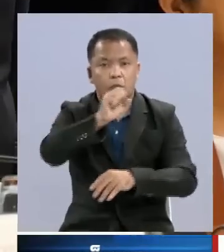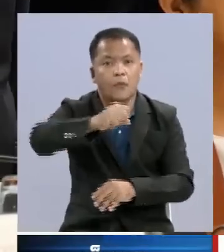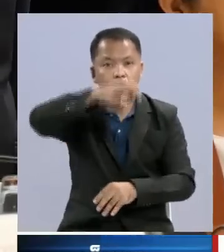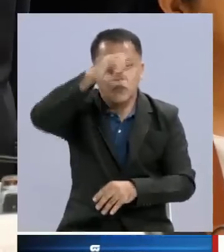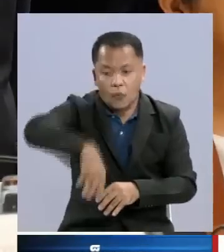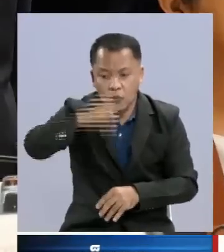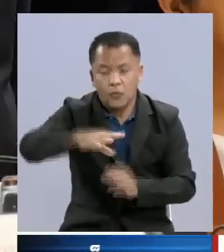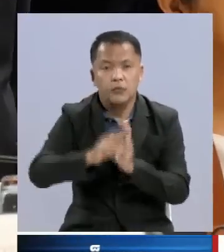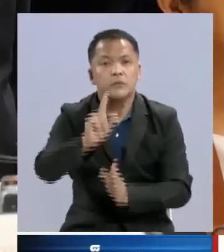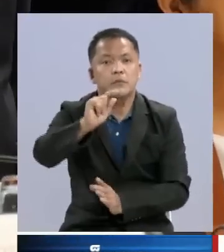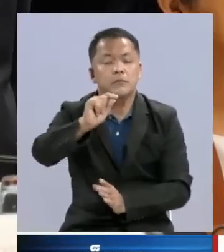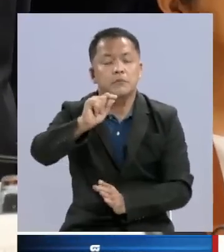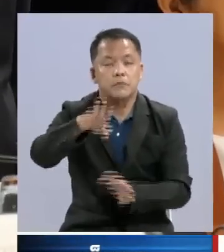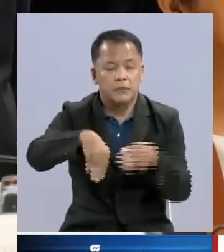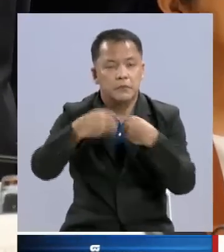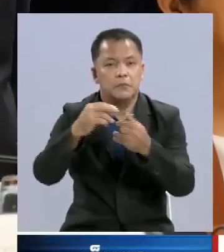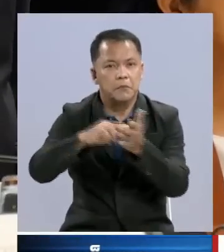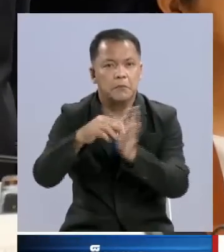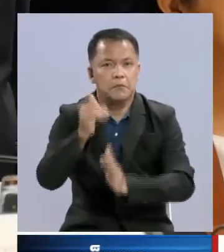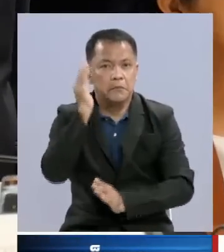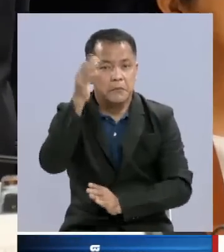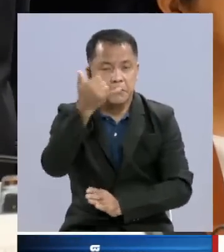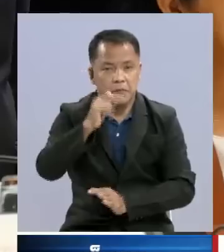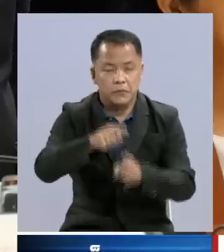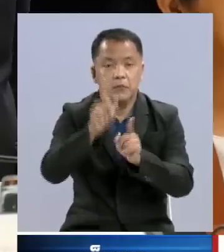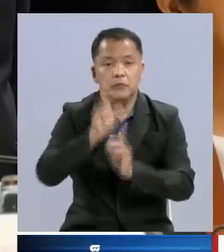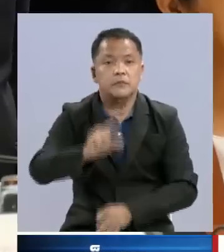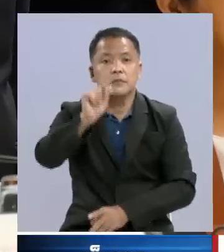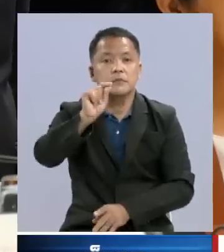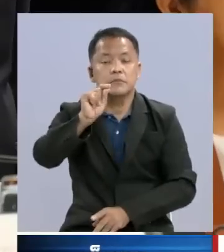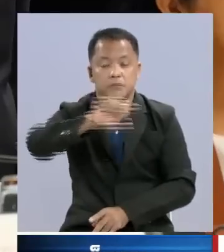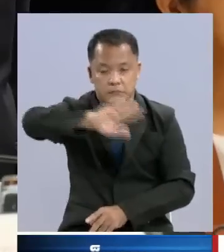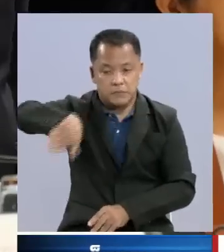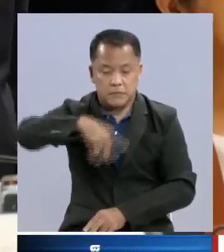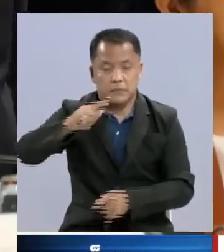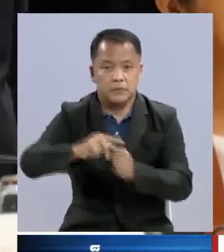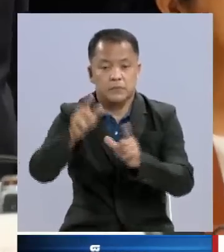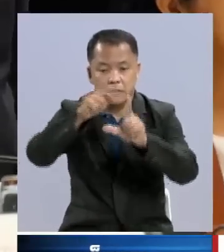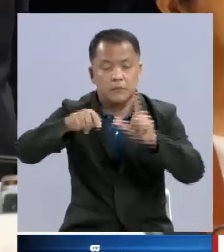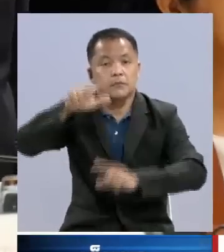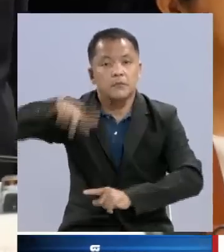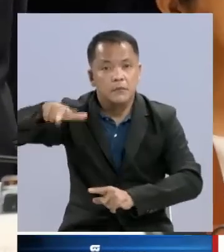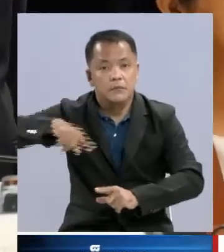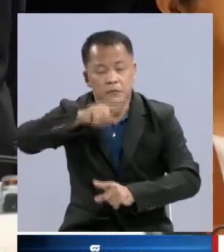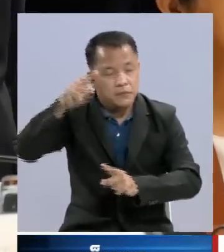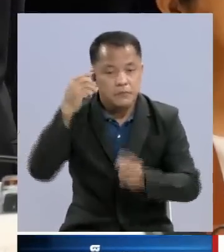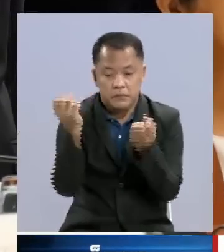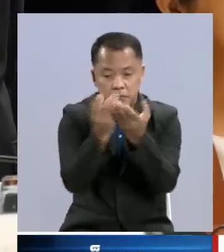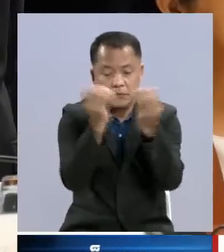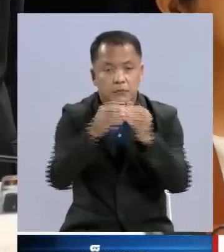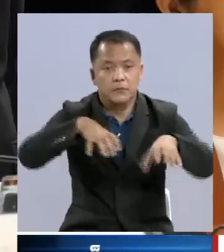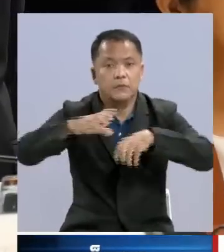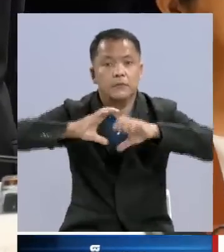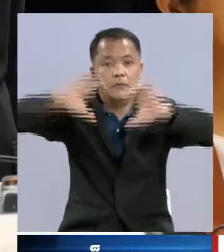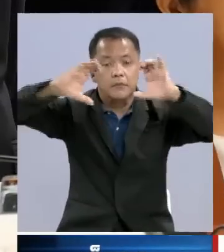ส.ถึง20คนแล้วมันก็มีความเป็นไปได้ว่าในส่วน20กว่าคนนั้นเนี่ยก็คือก้าวไกลกับเพื่อไทยนั่นแหละว่าจะกระทบกับการจัดตั้งรั